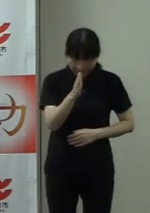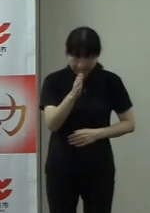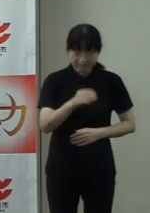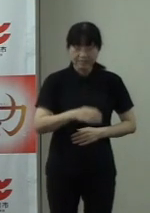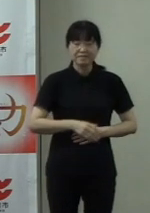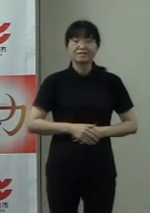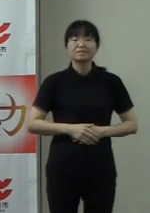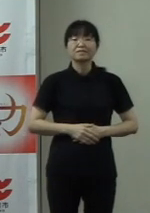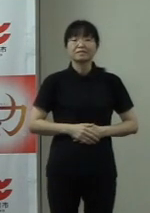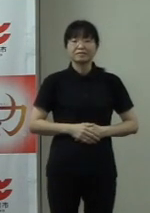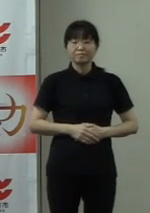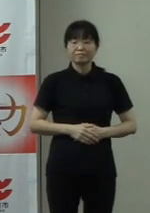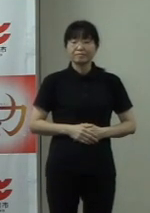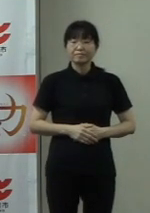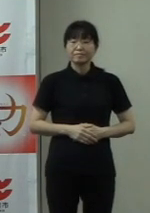思います。